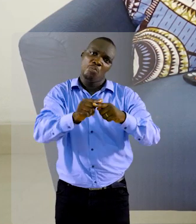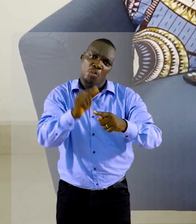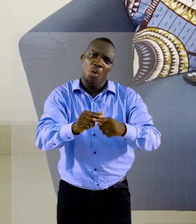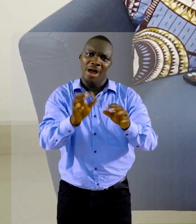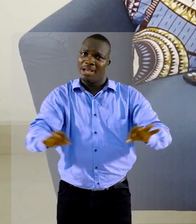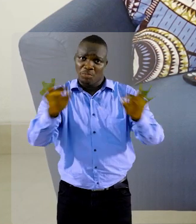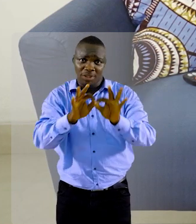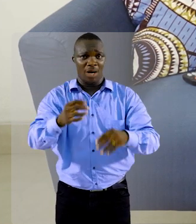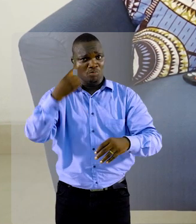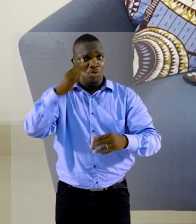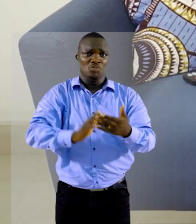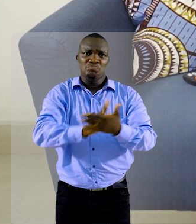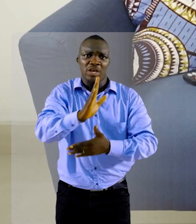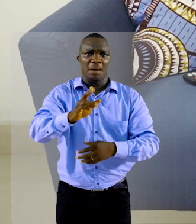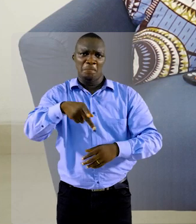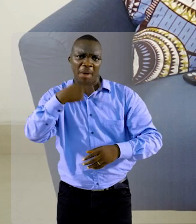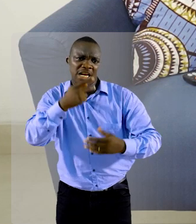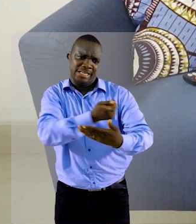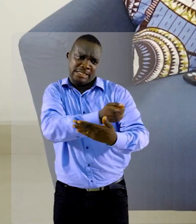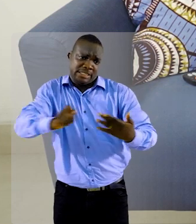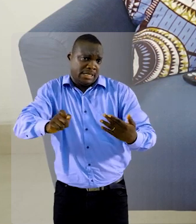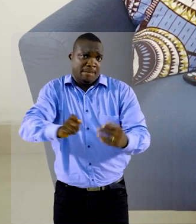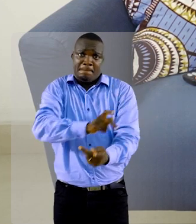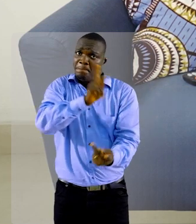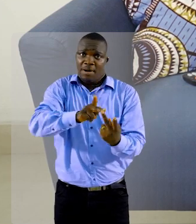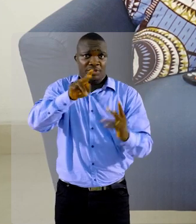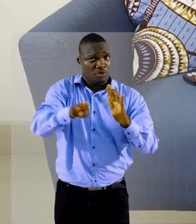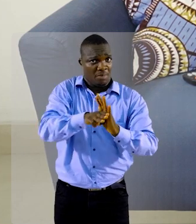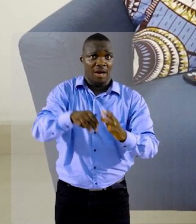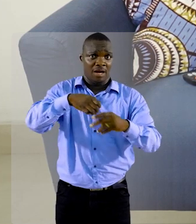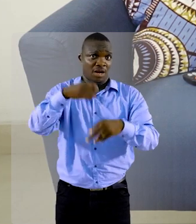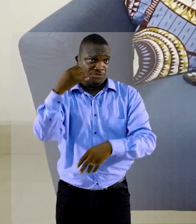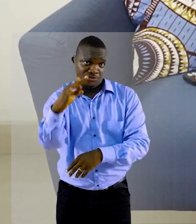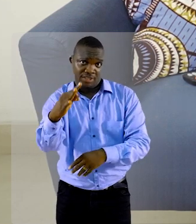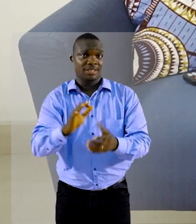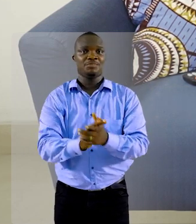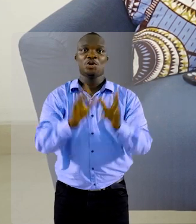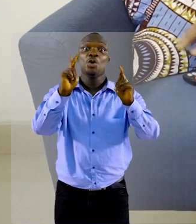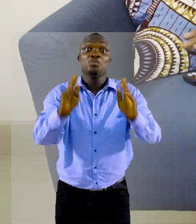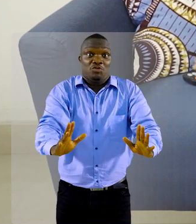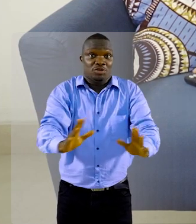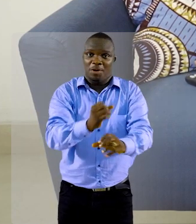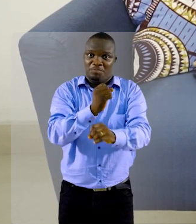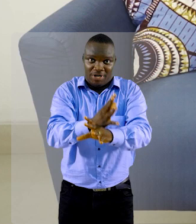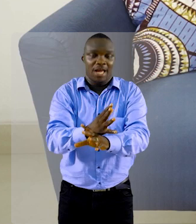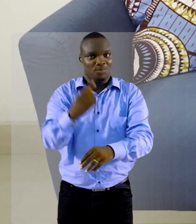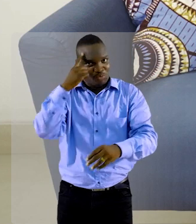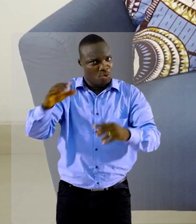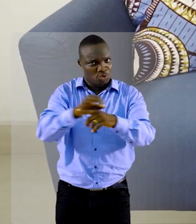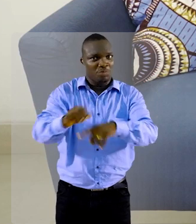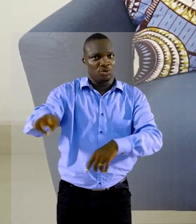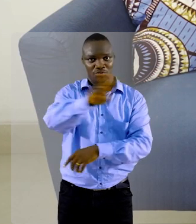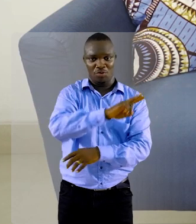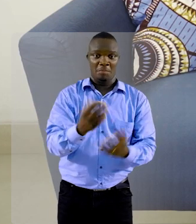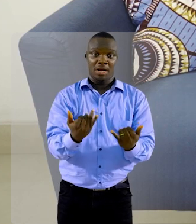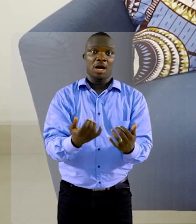et surtout écrire correctement en français. C'est de ça qui va être question aujourd'hui dans notre cours. Nos professeurs sont bien en place, déjà prêts à s'occuper de vous. Et tout de